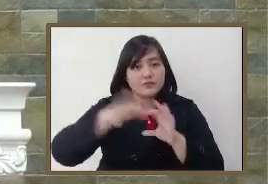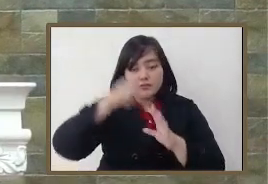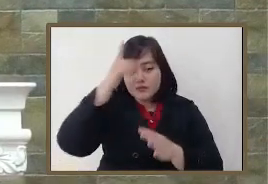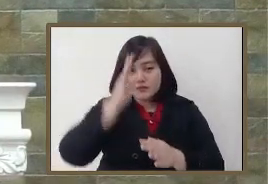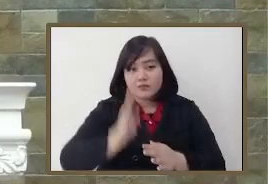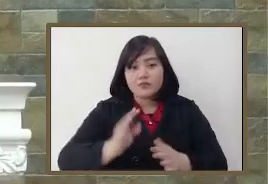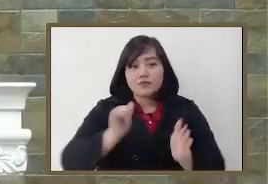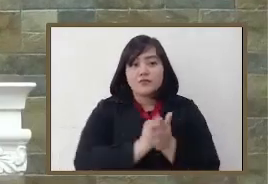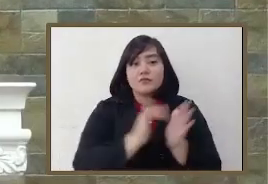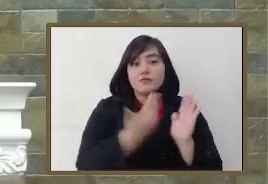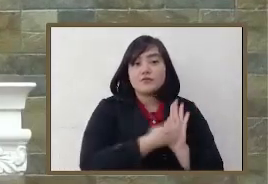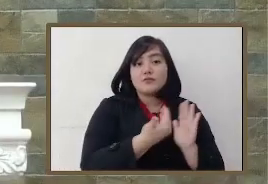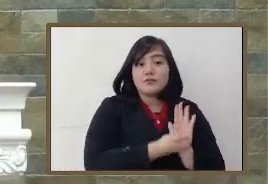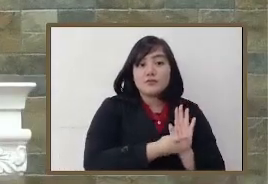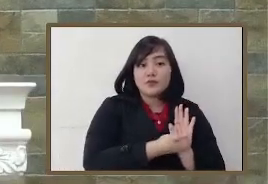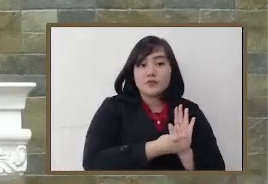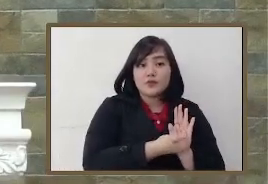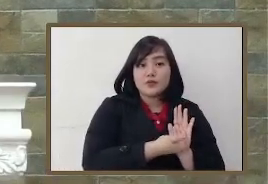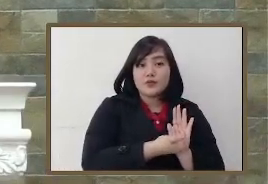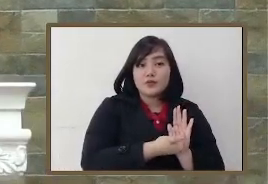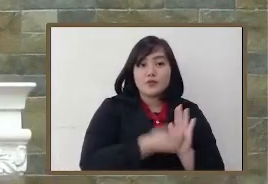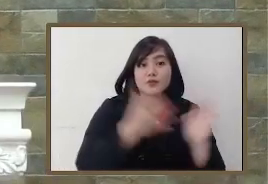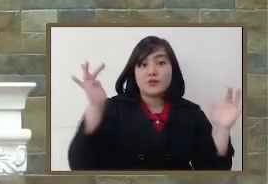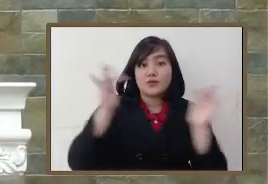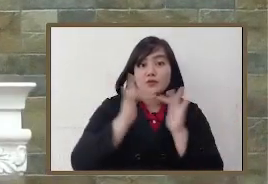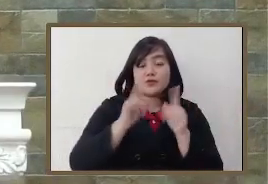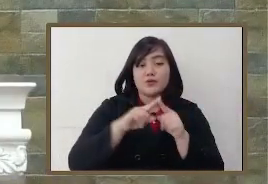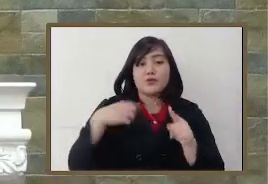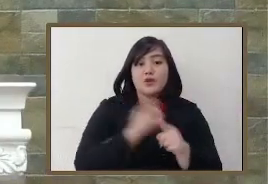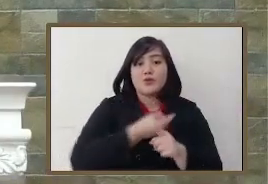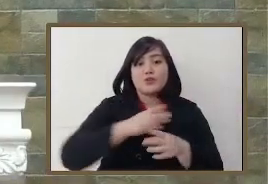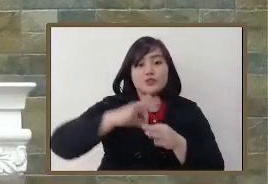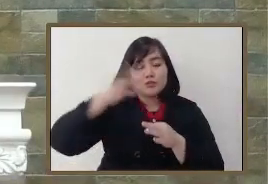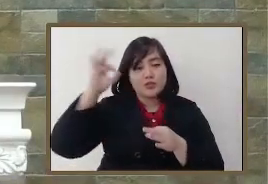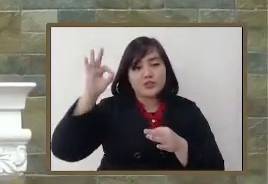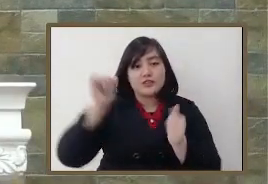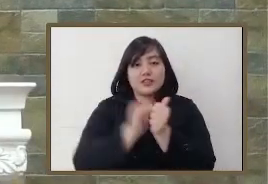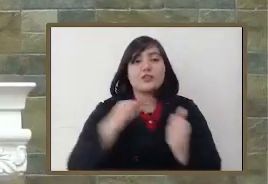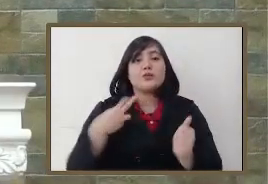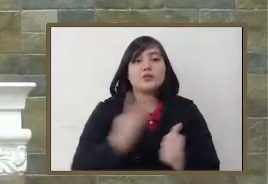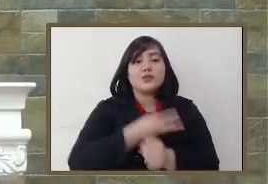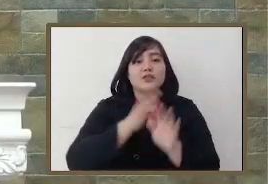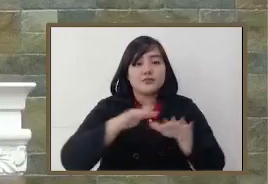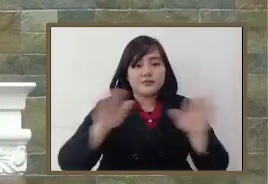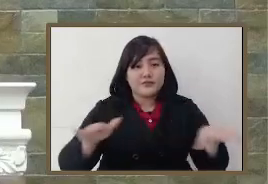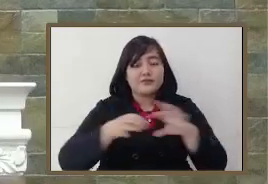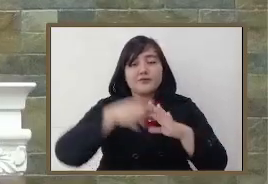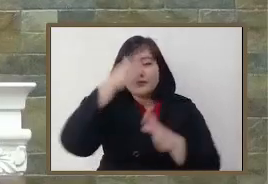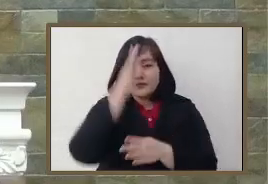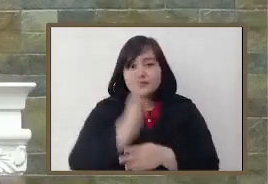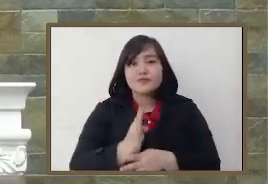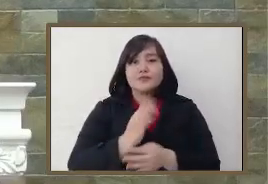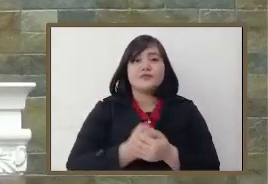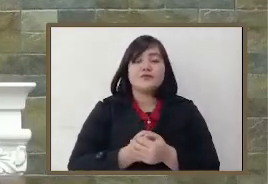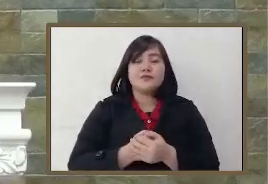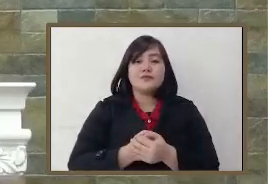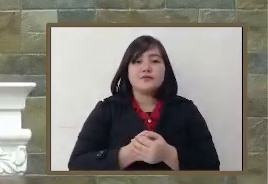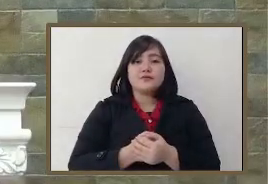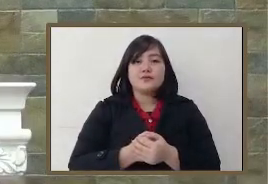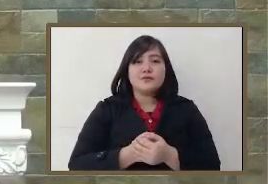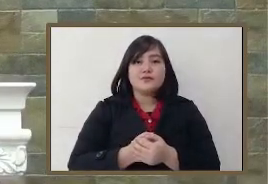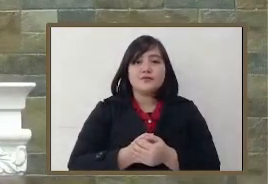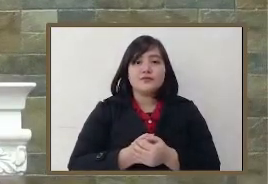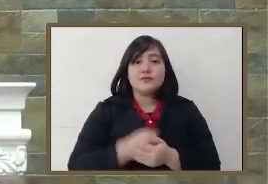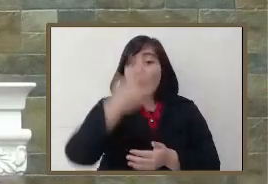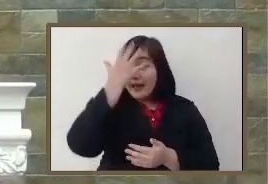witness with our spirit that we are the children of God. Bakit, kapatid? Magagawa mo